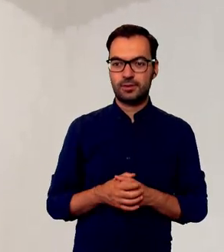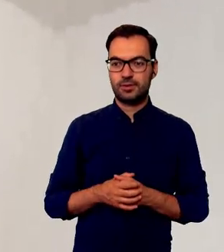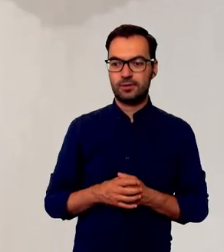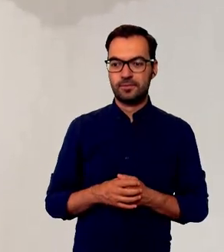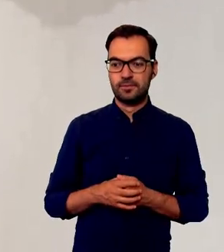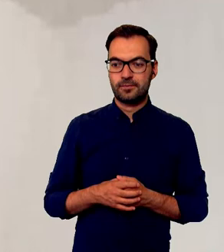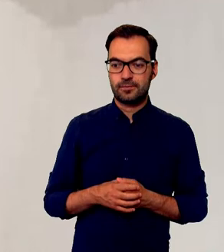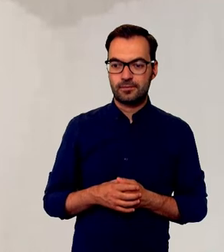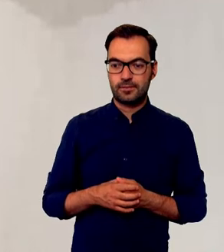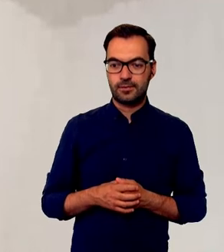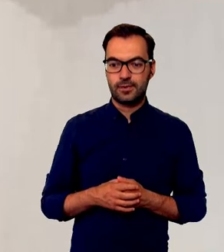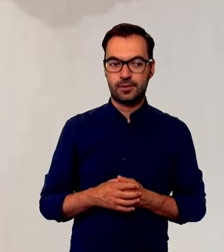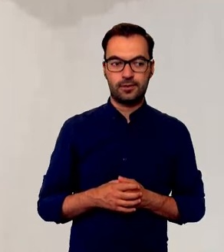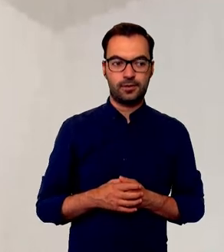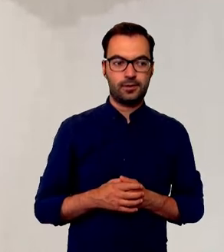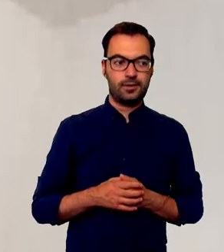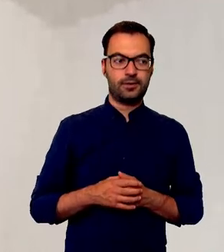rzeczy